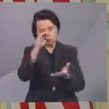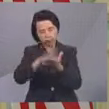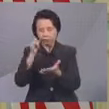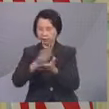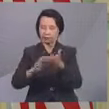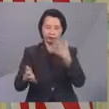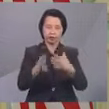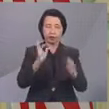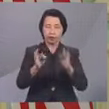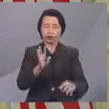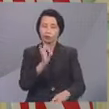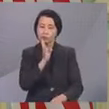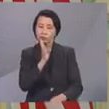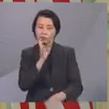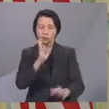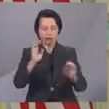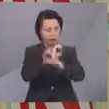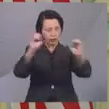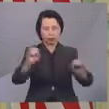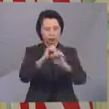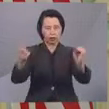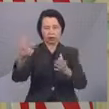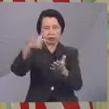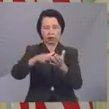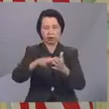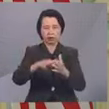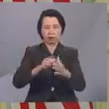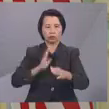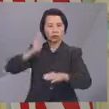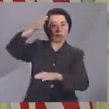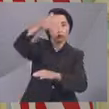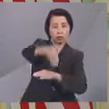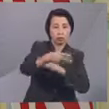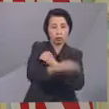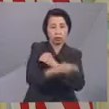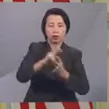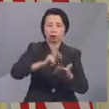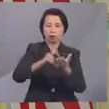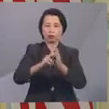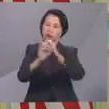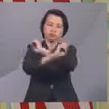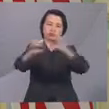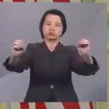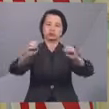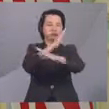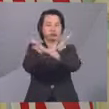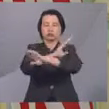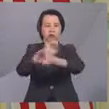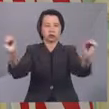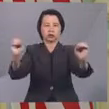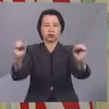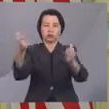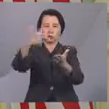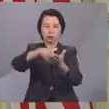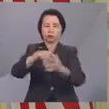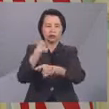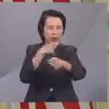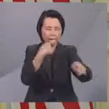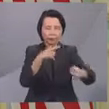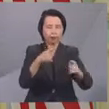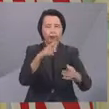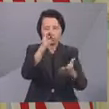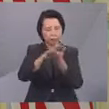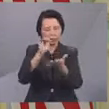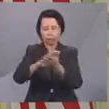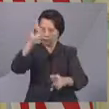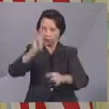ke, apabila kita kata tiada lagi pergerakan rentas negeri, maka tiada lagi pergerakan rentas negeri. Sesiapa saja